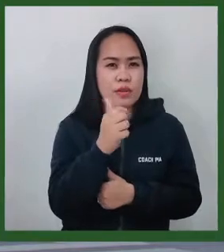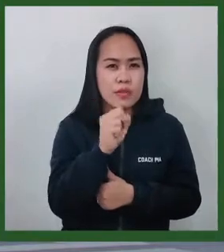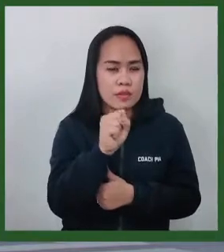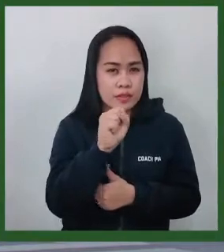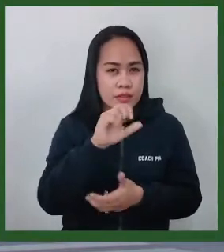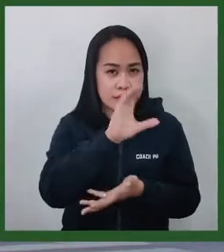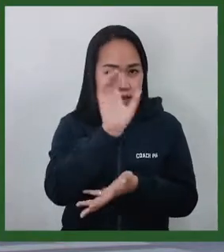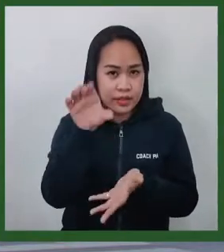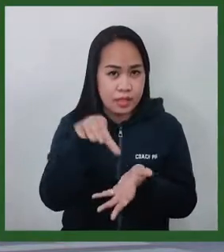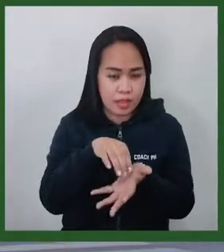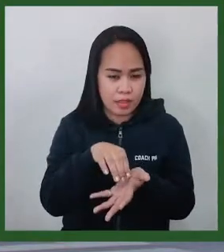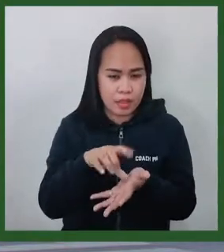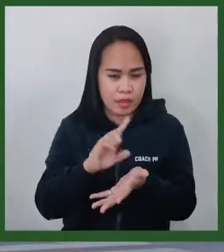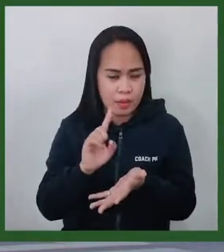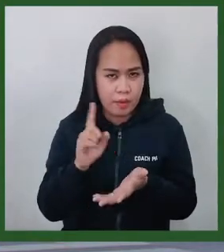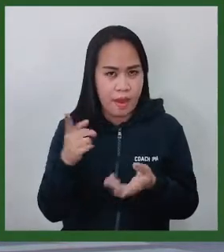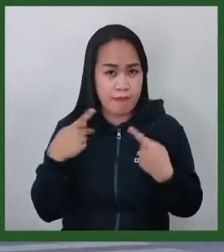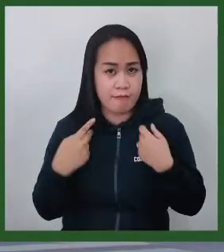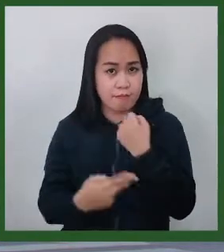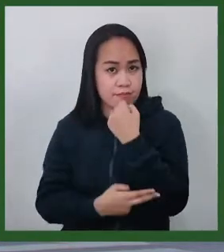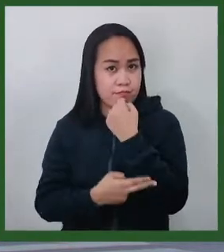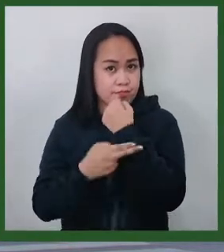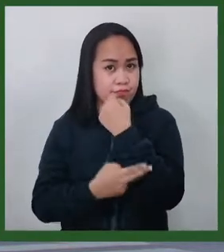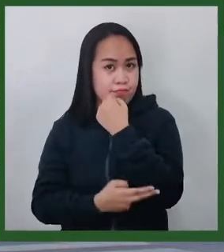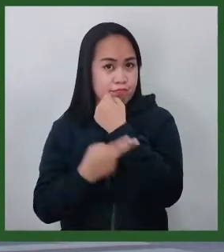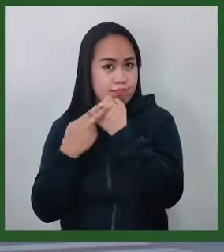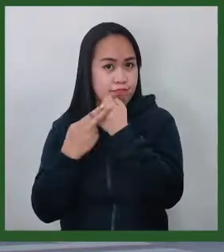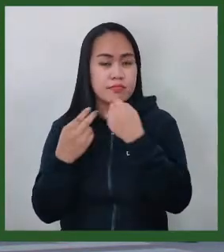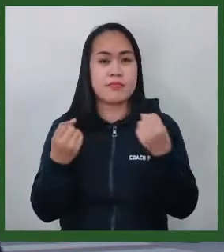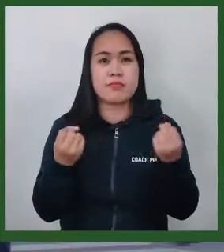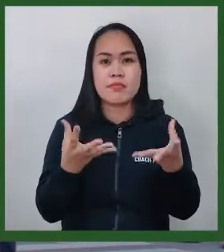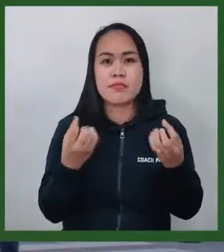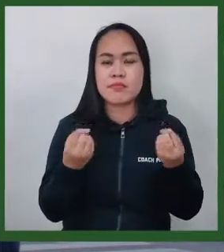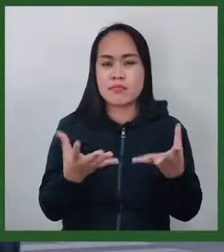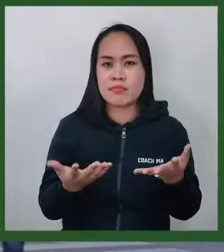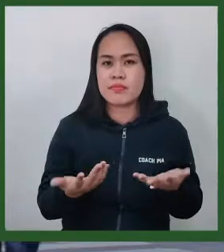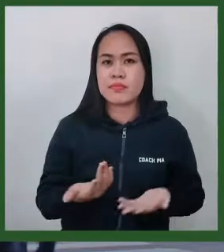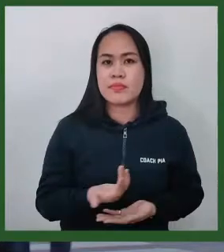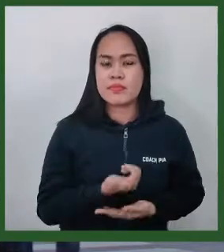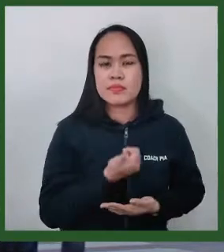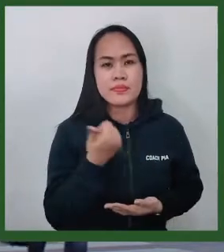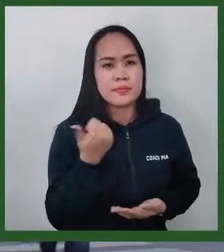ay marami po tayong mga hotels, no? At ang mga hotel na ito ay